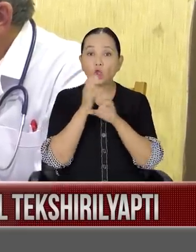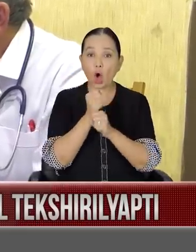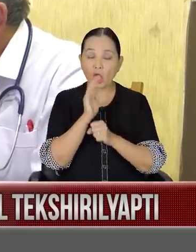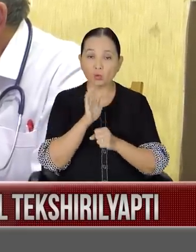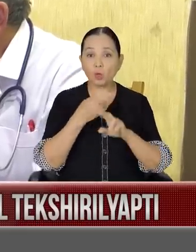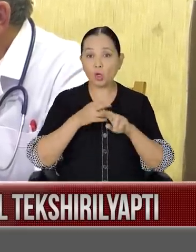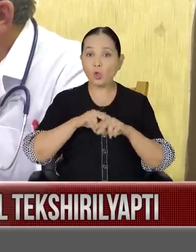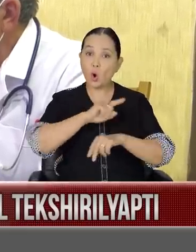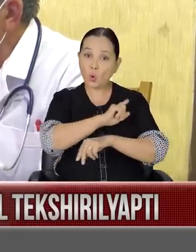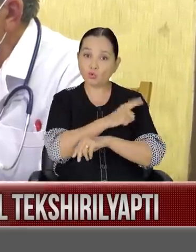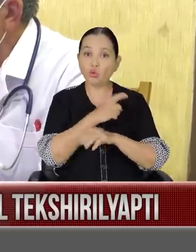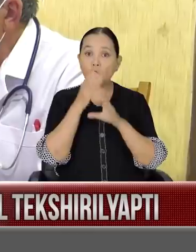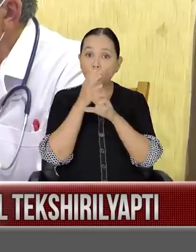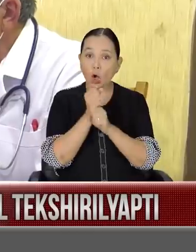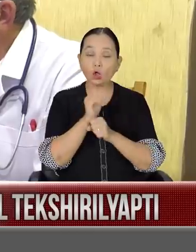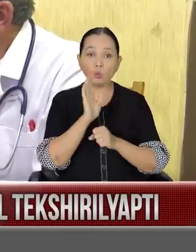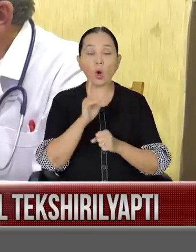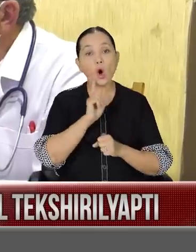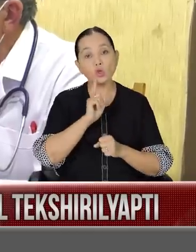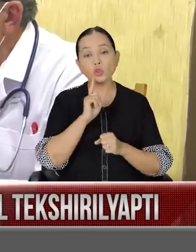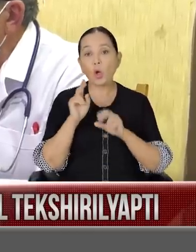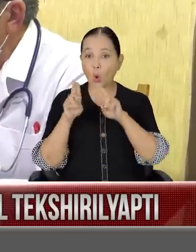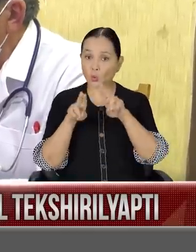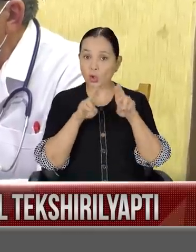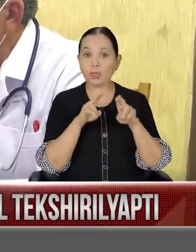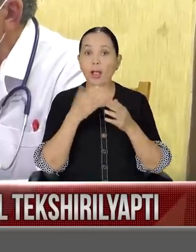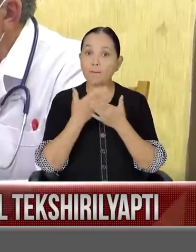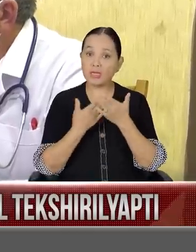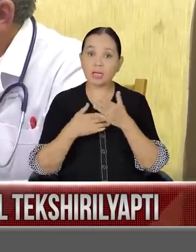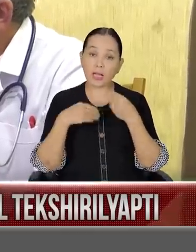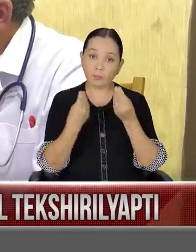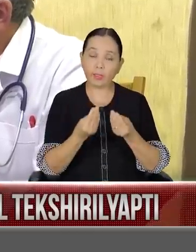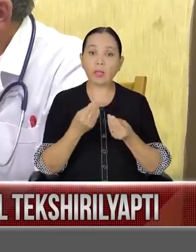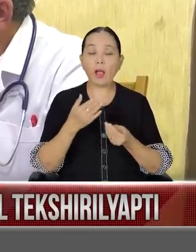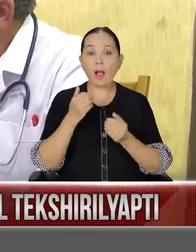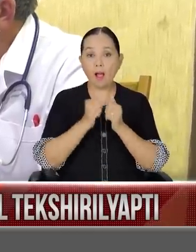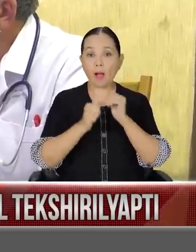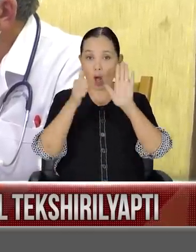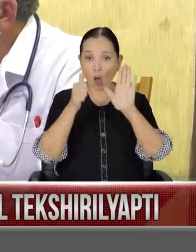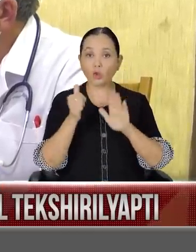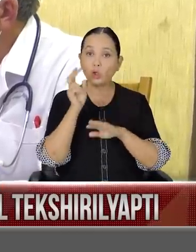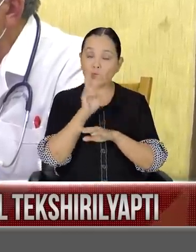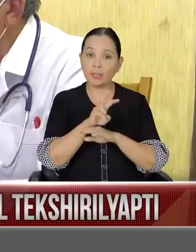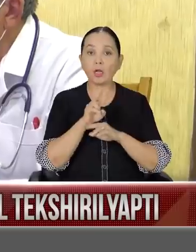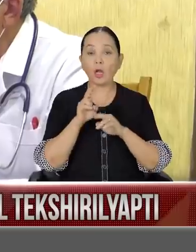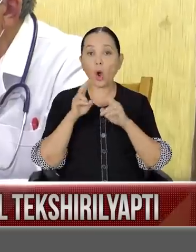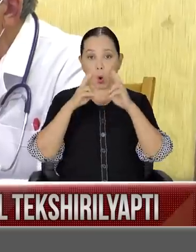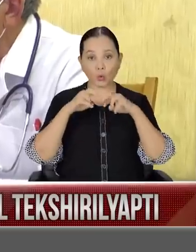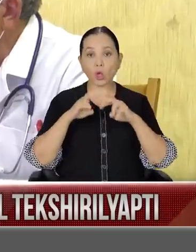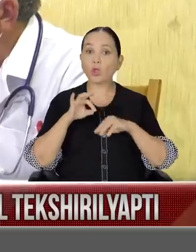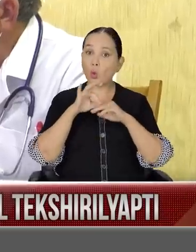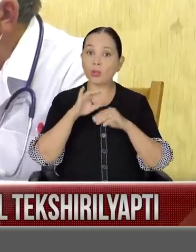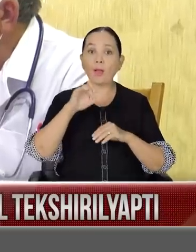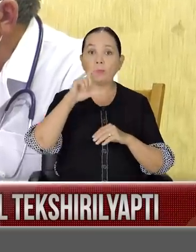Bu torayish kuchli torayish bo'lmaganligi uchun hozircha kuzatuvga maslahat berdik. Bizga har 6da kelib kuzatuvdan o'tib turadi.